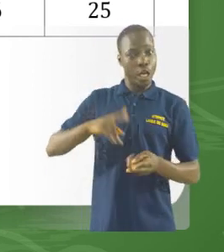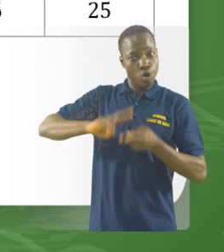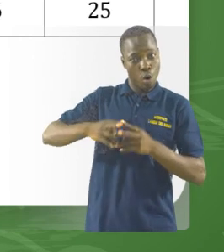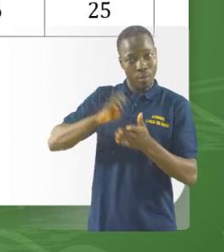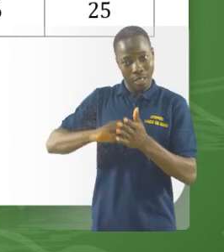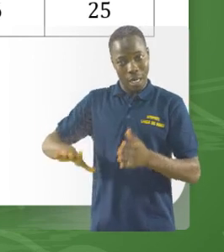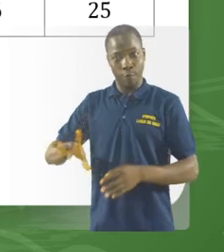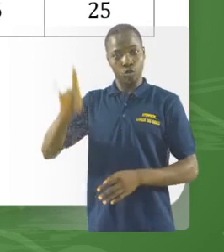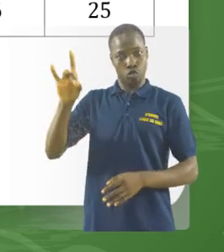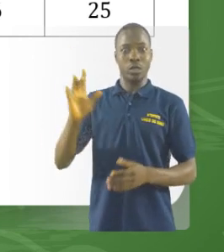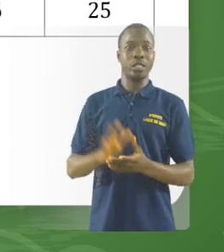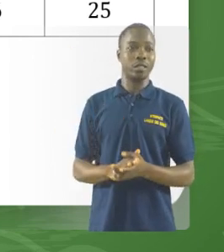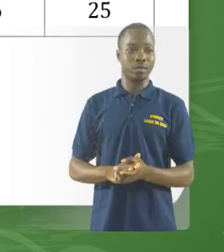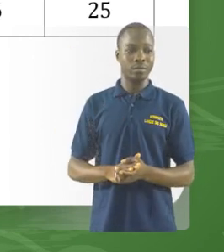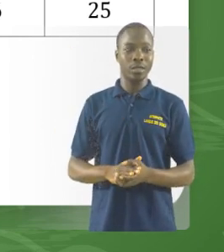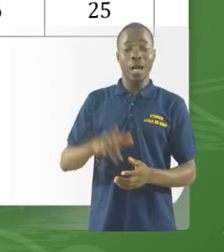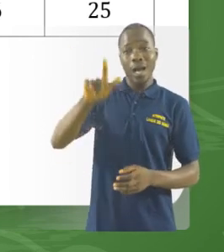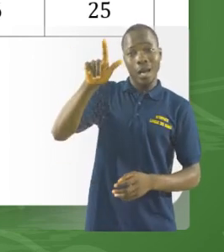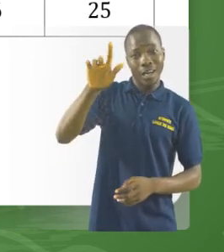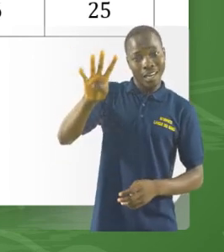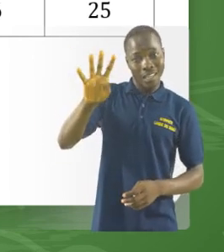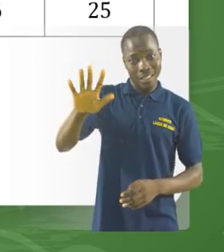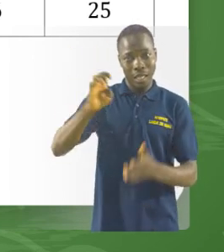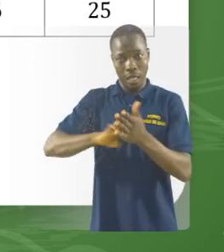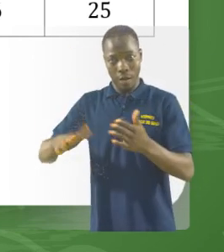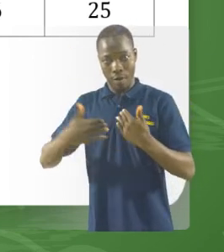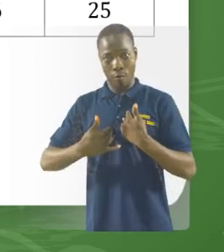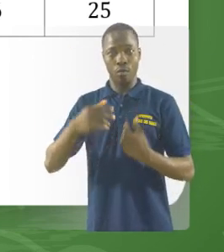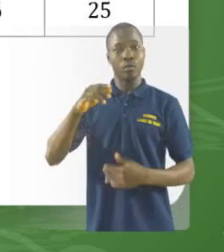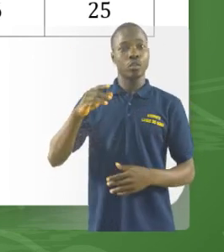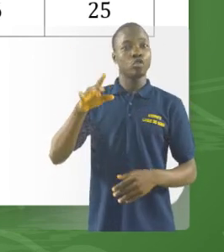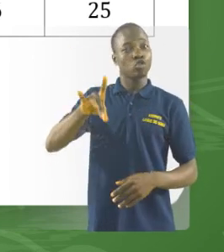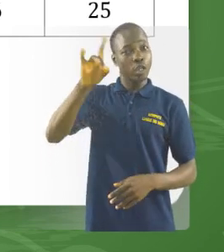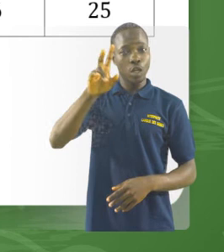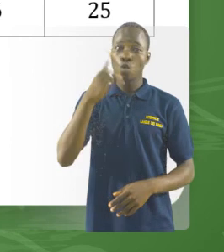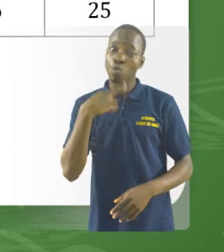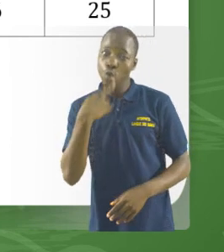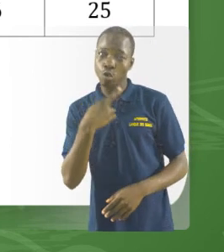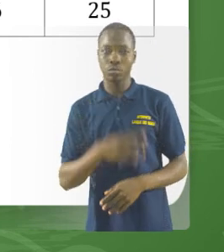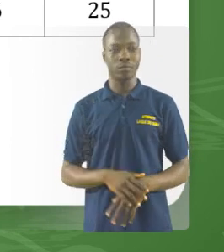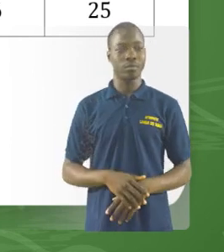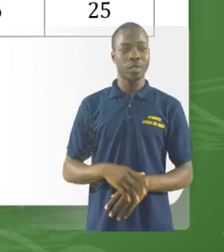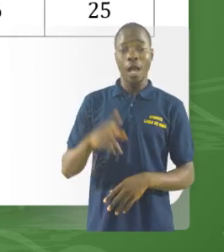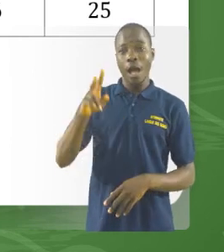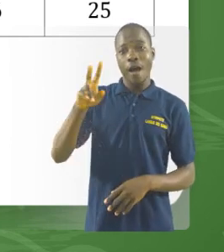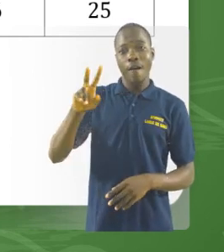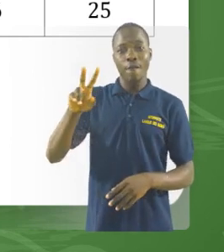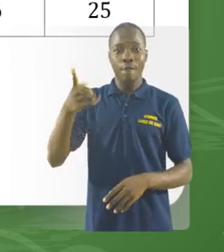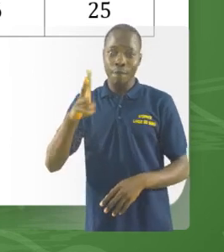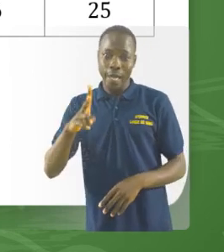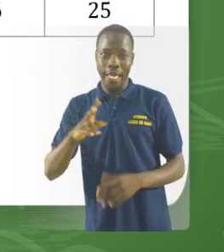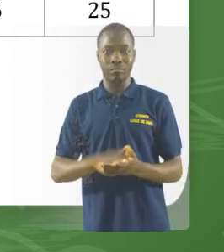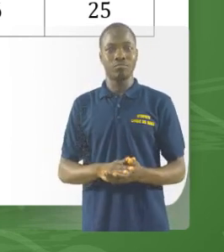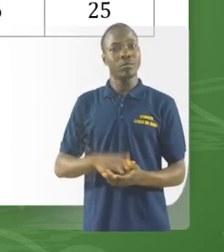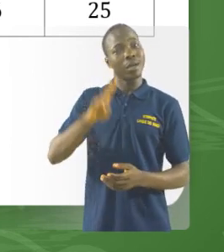Vert. Nombre d'avis favorables, 30. Bleu, nombre d'avis favorables,